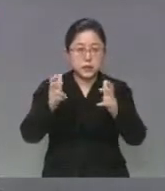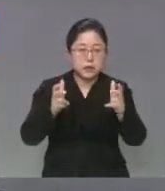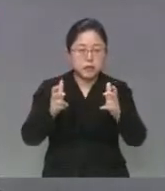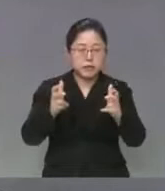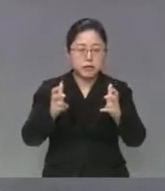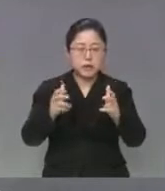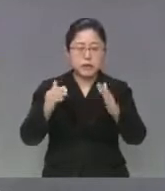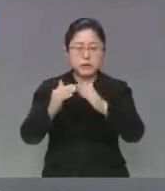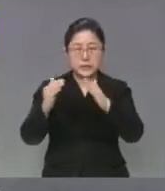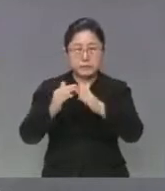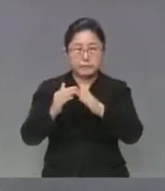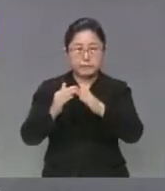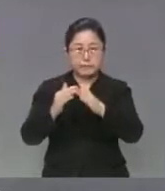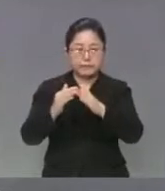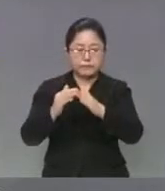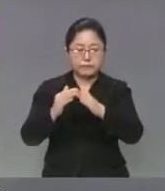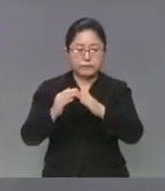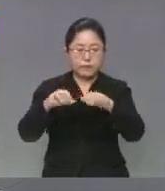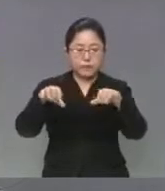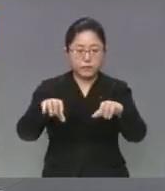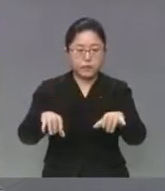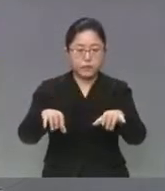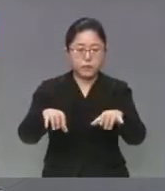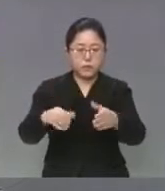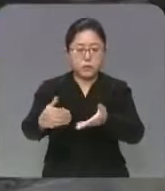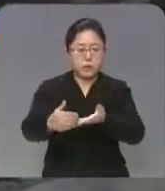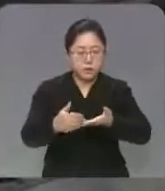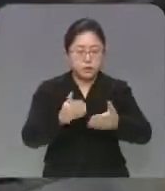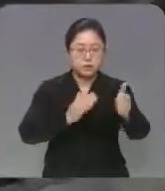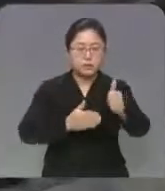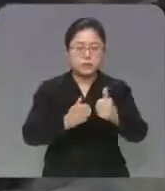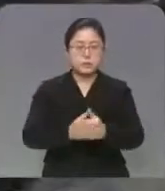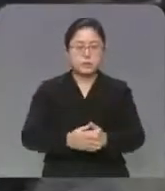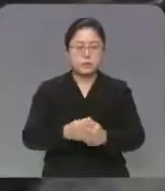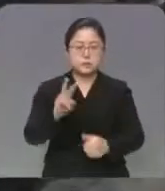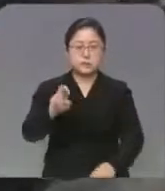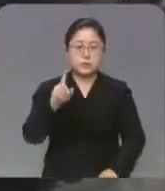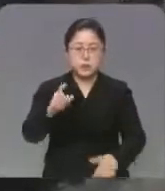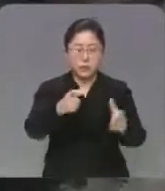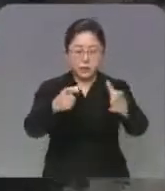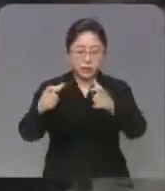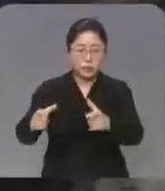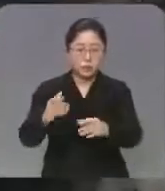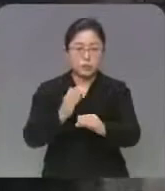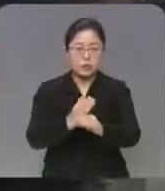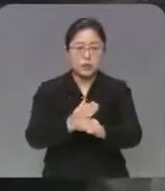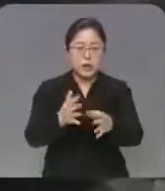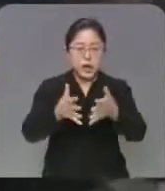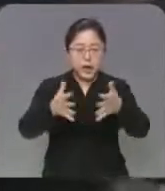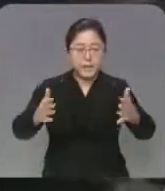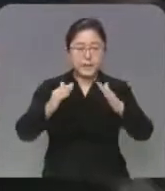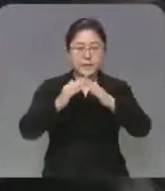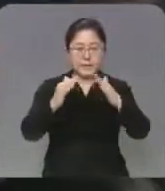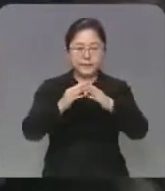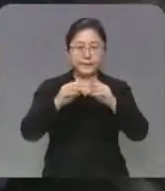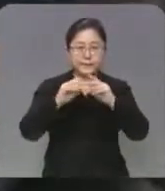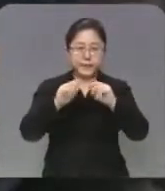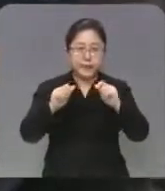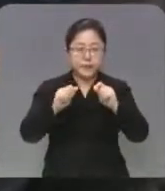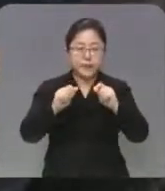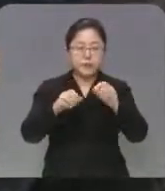산업하고의 직주 공간으로 제한을 좀 해달라. 21개 택지 가운데 아파트 등 주택용지만